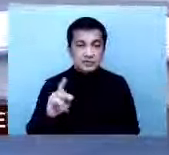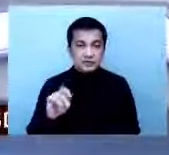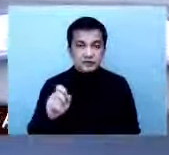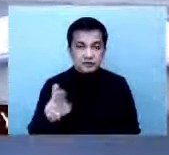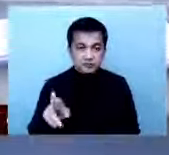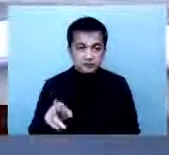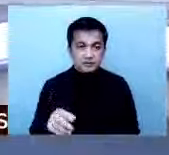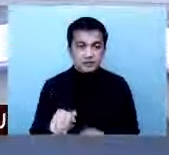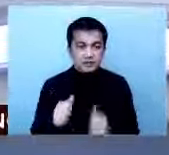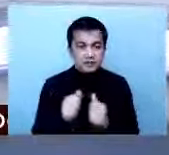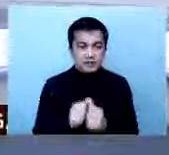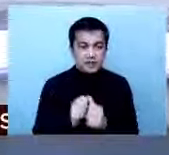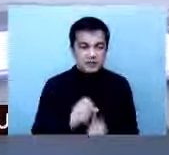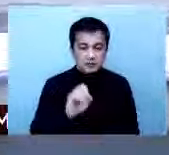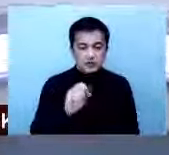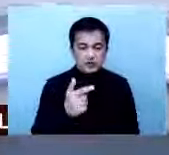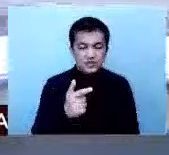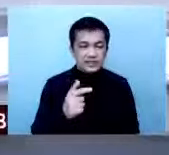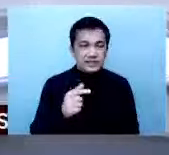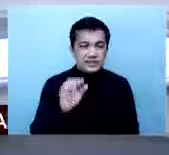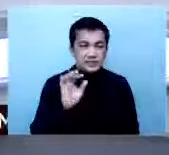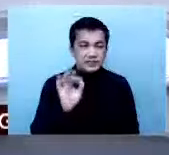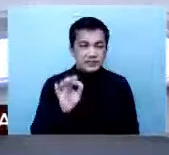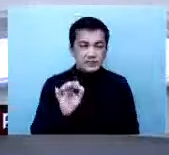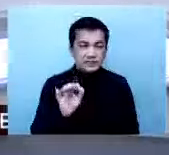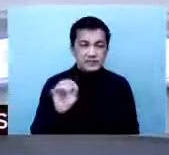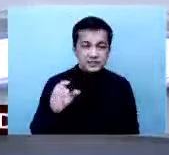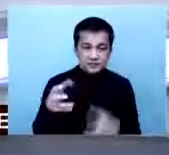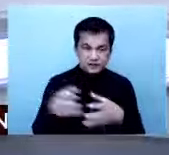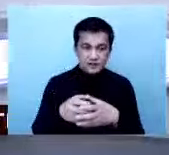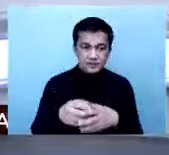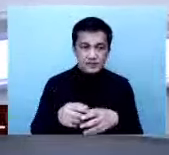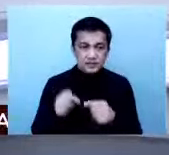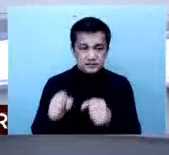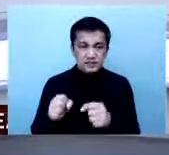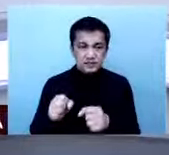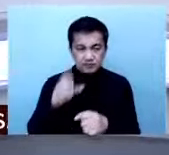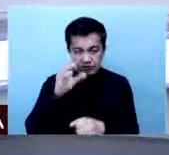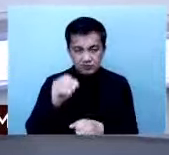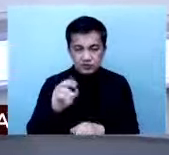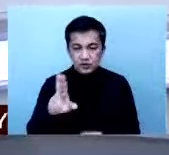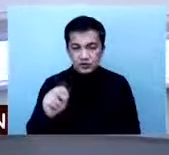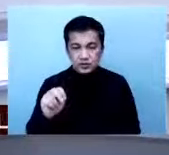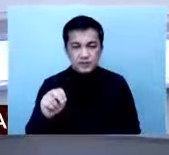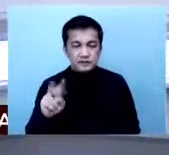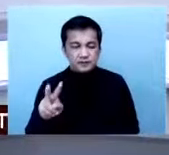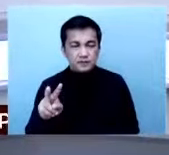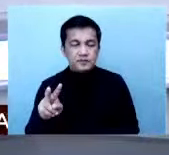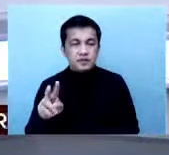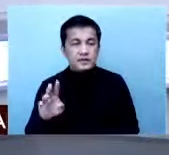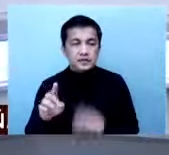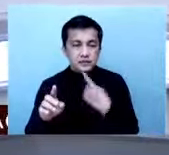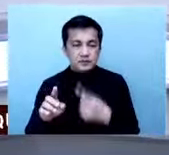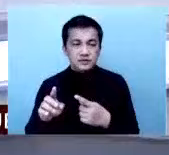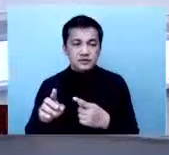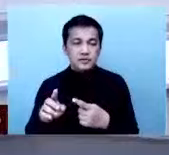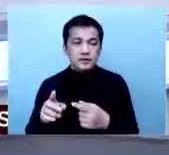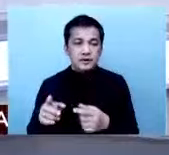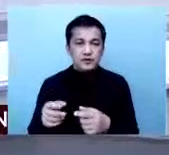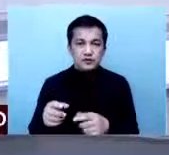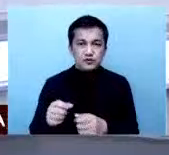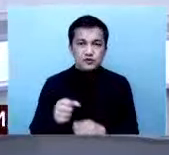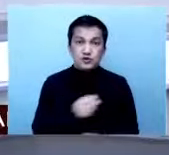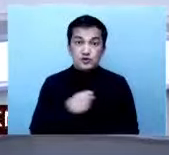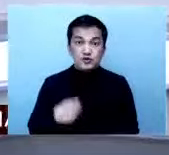ilang og 90s dance group gaya ng Street Boys at umd sa isang superh nasa frontline ng balitang yyan si